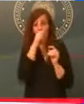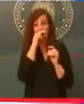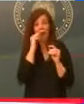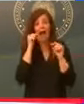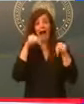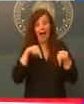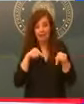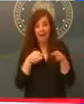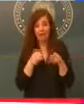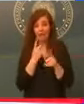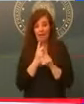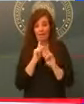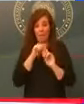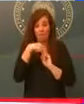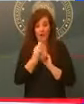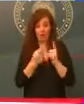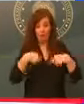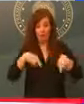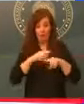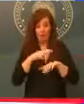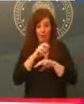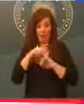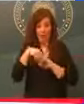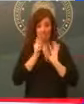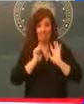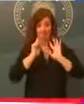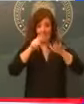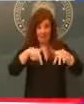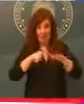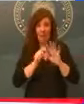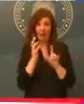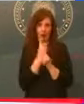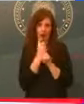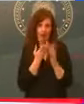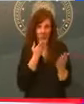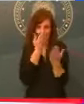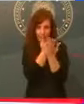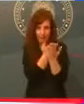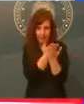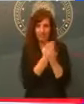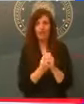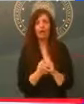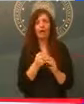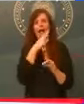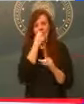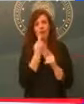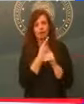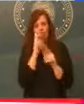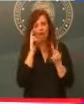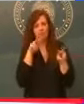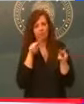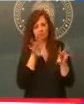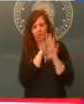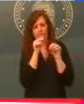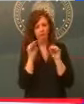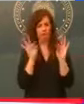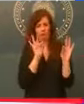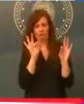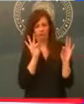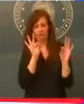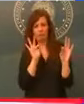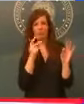consiglio dei ministri settimana prossima dovremmo portarla avremo quindi delle verifiche ulteriori perché lo voglio dire molto